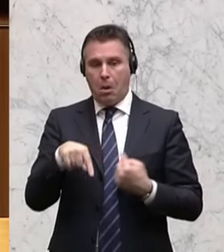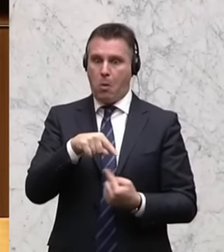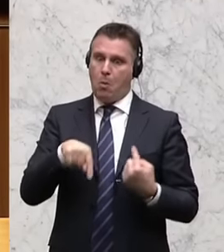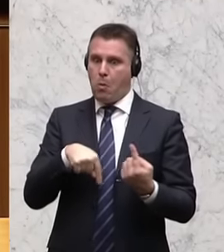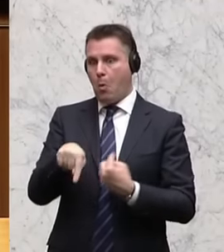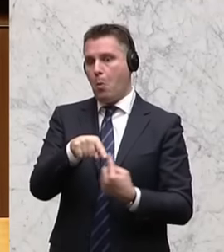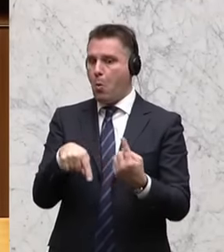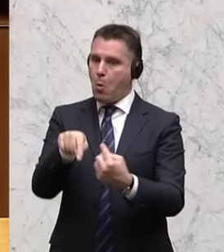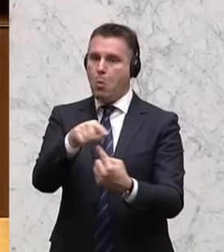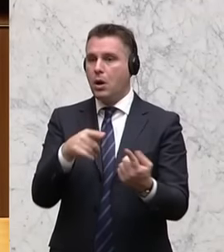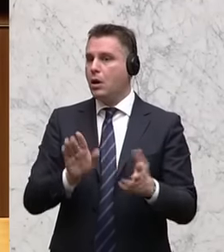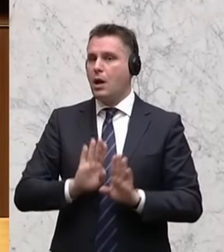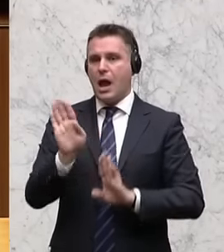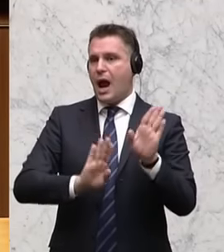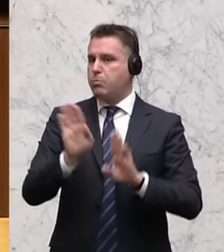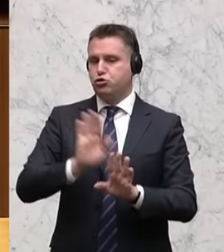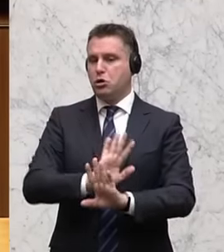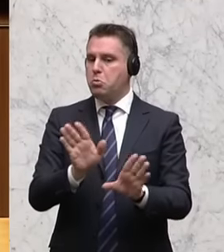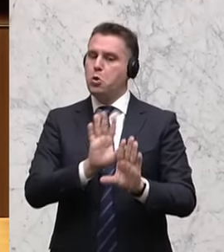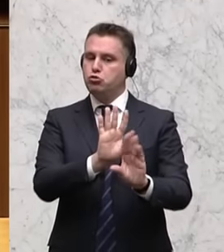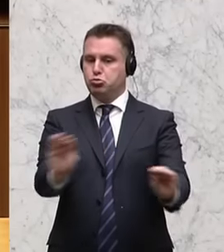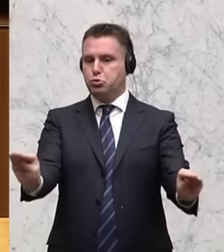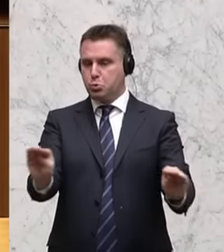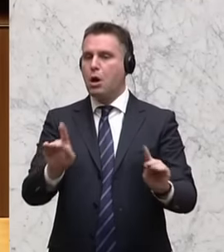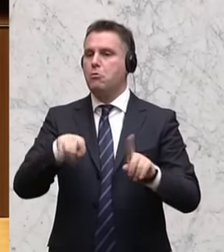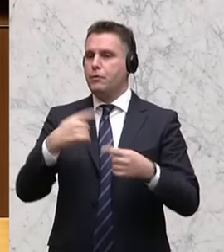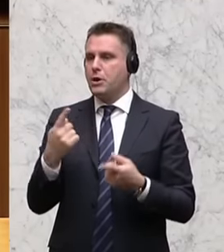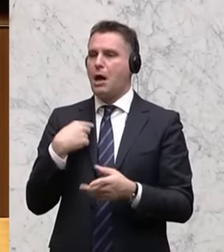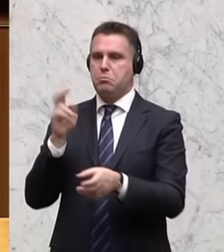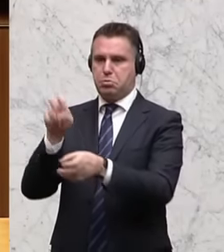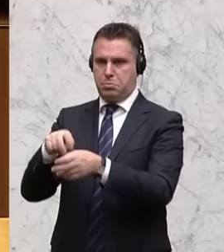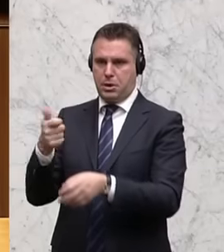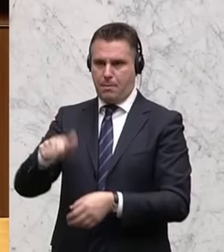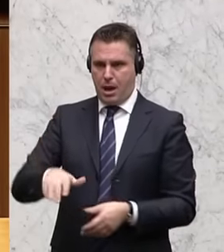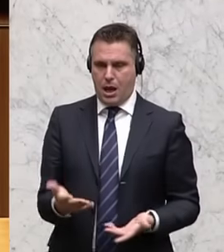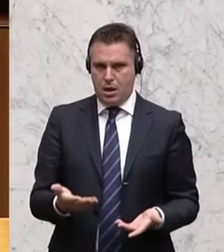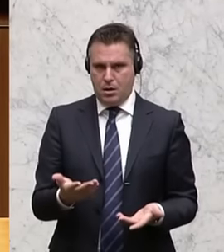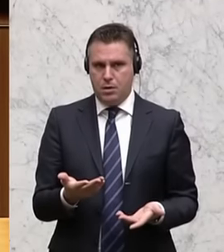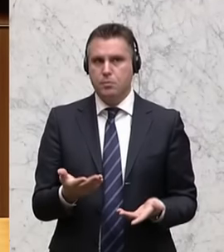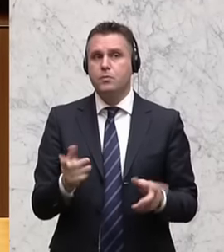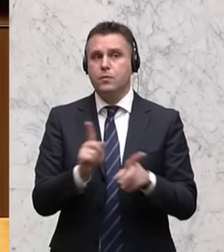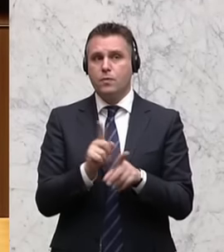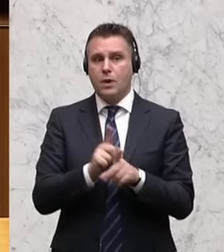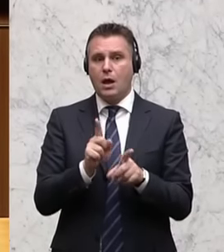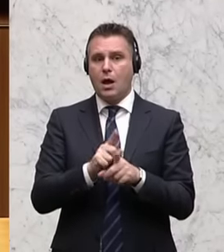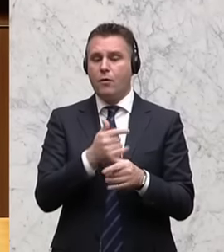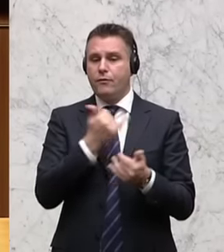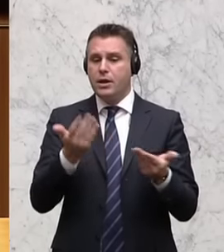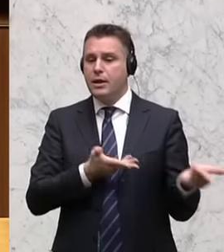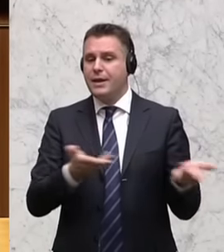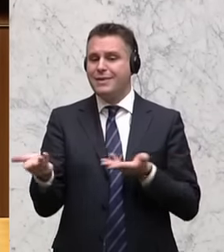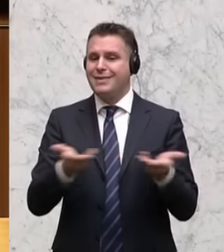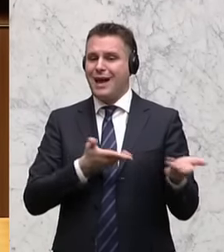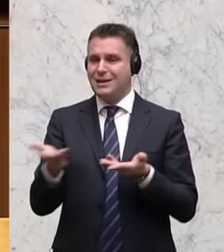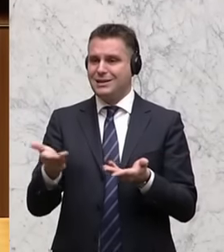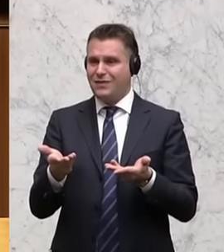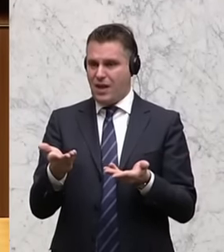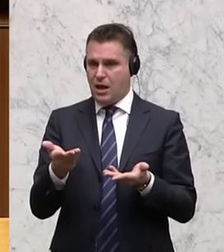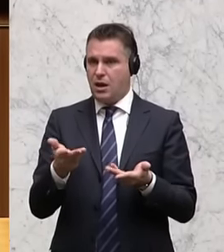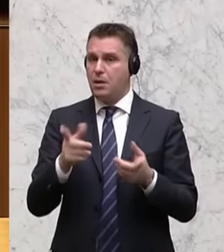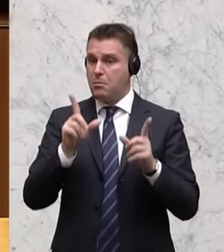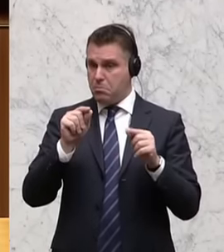alles getan, um eine Abstimmung über diese zentrale Frage zu verhindern. Haben wir zum Beispiel über die Transferunion, das heißt über die